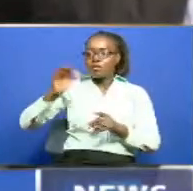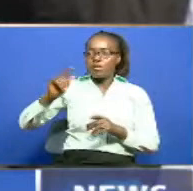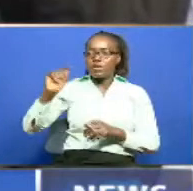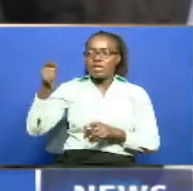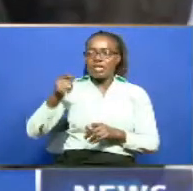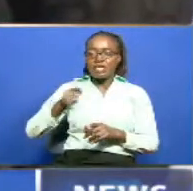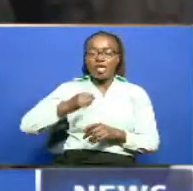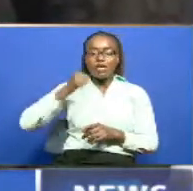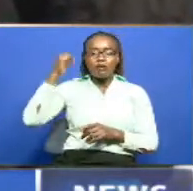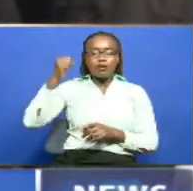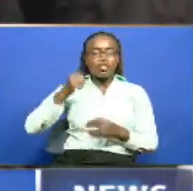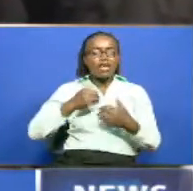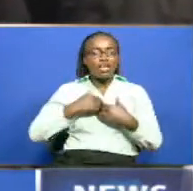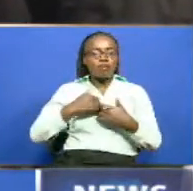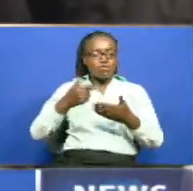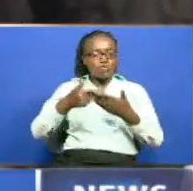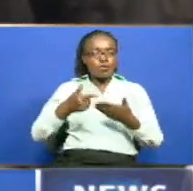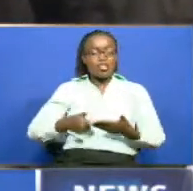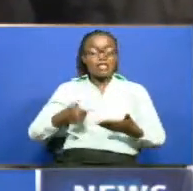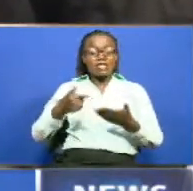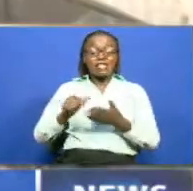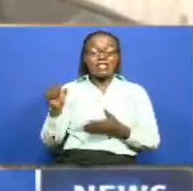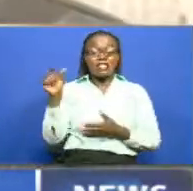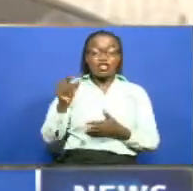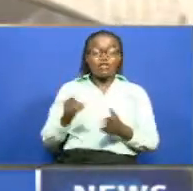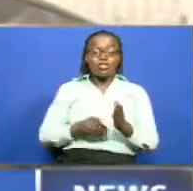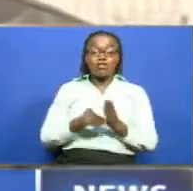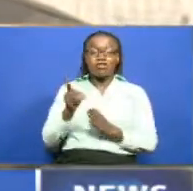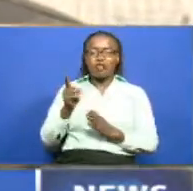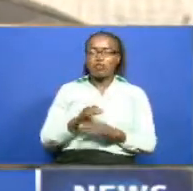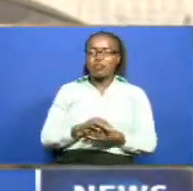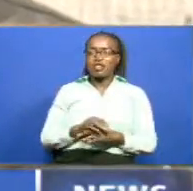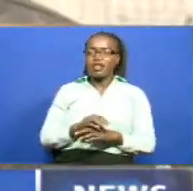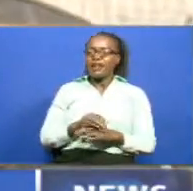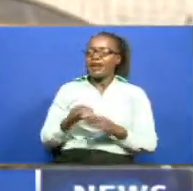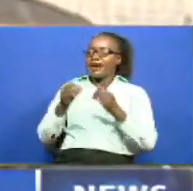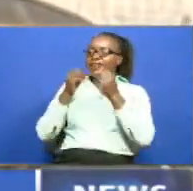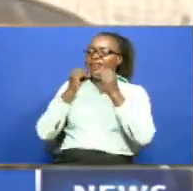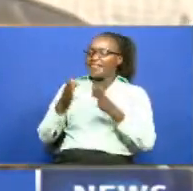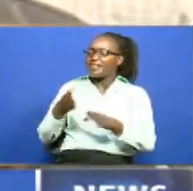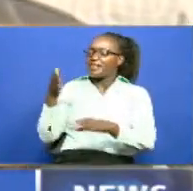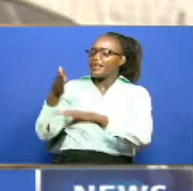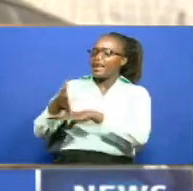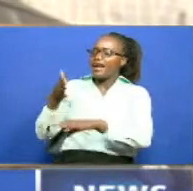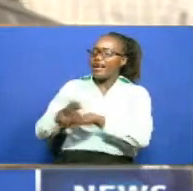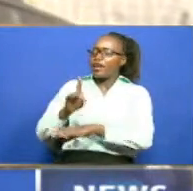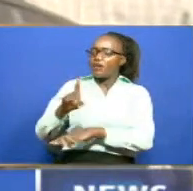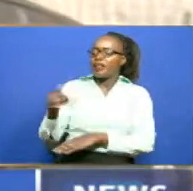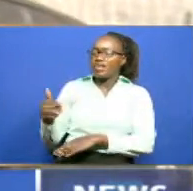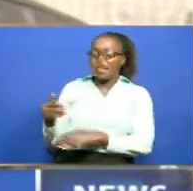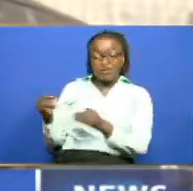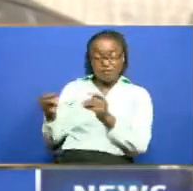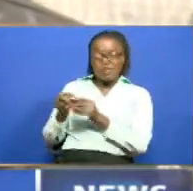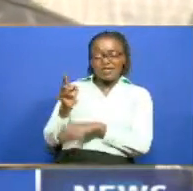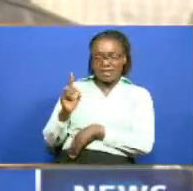have started holding to discuss the region's development. Hakuna haja ya kushinda tukidanganyana. Huo